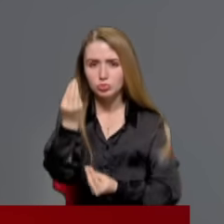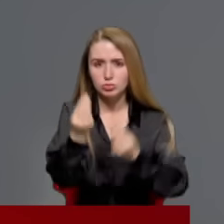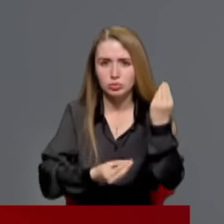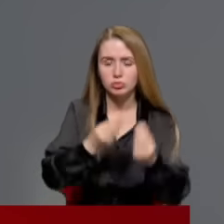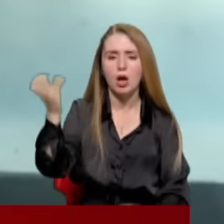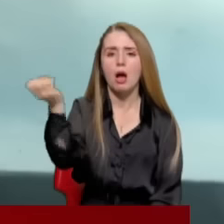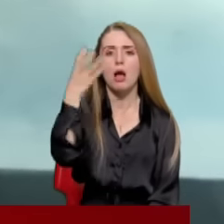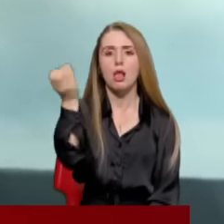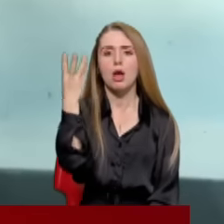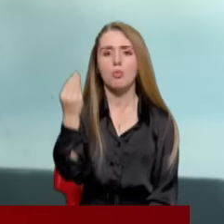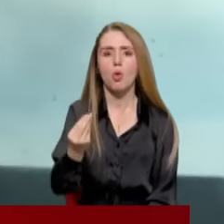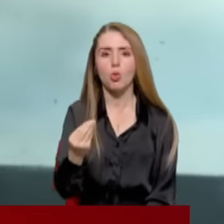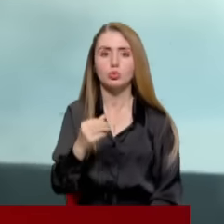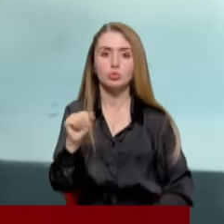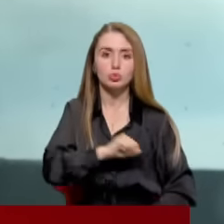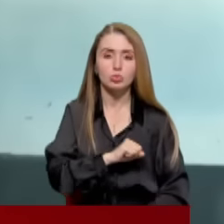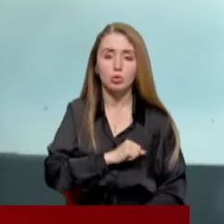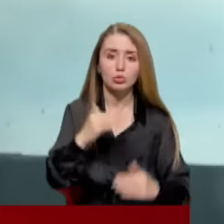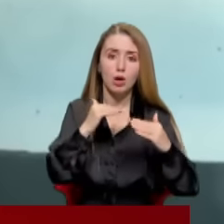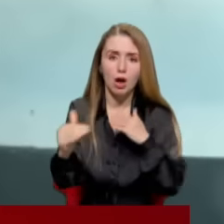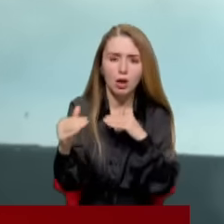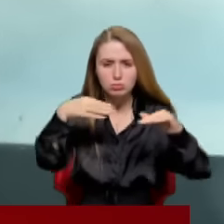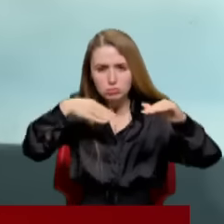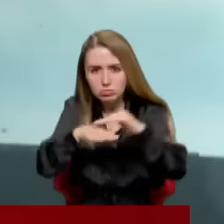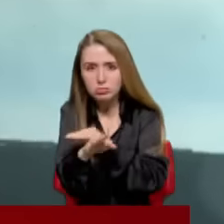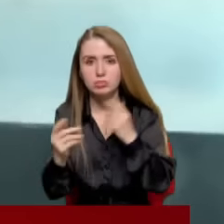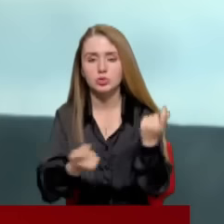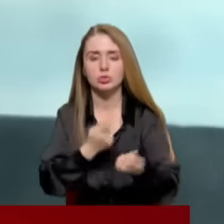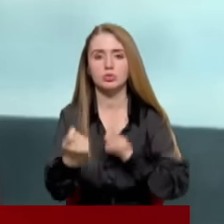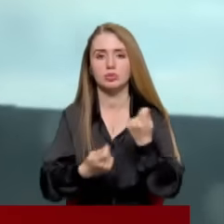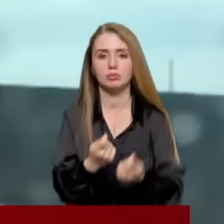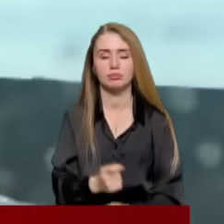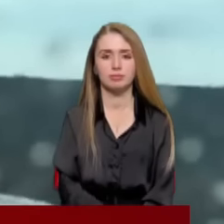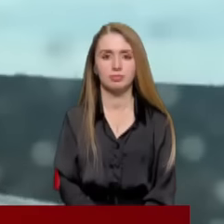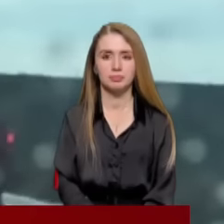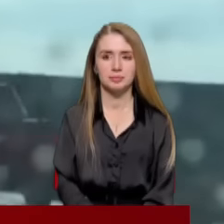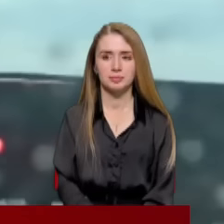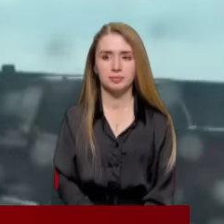sirenler çaldı, can derdine düşen halk sığınaklara koştu.